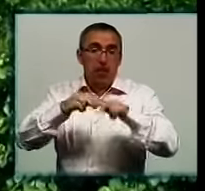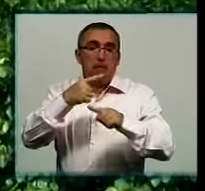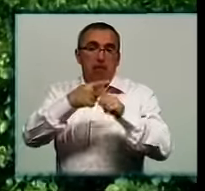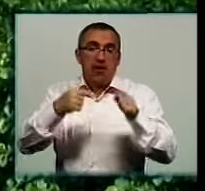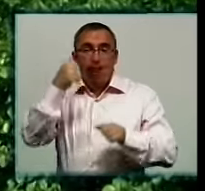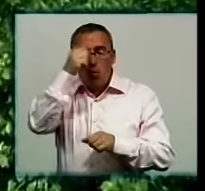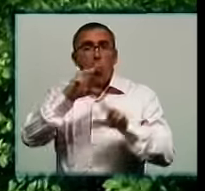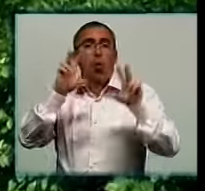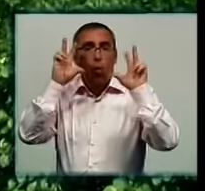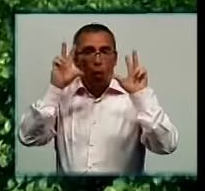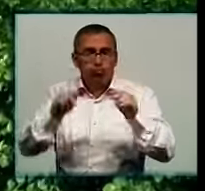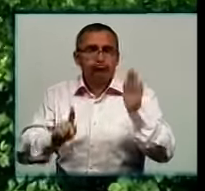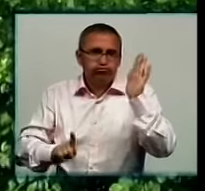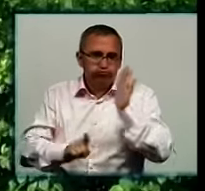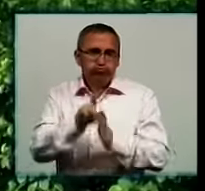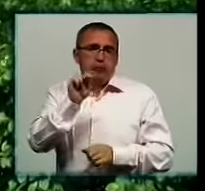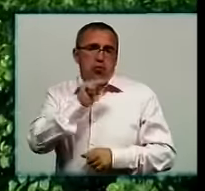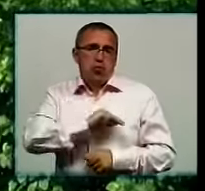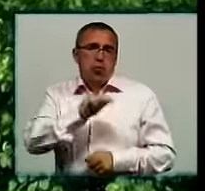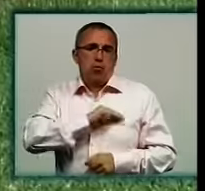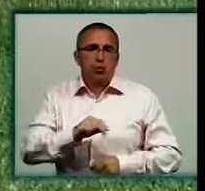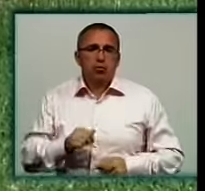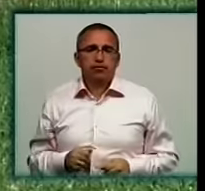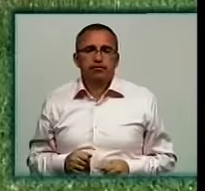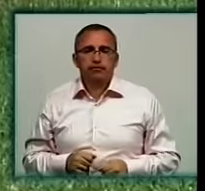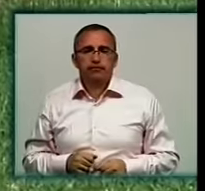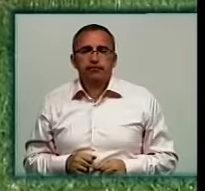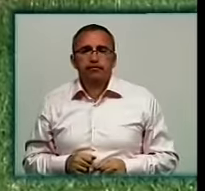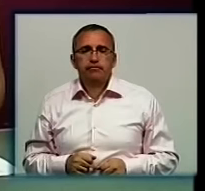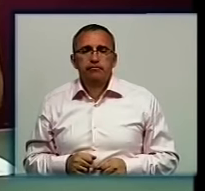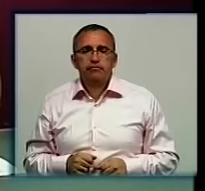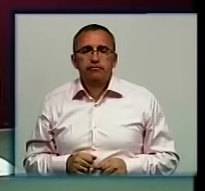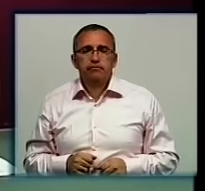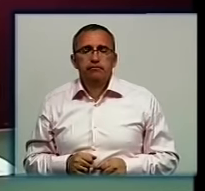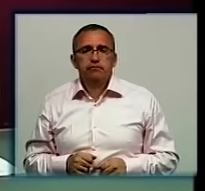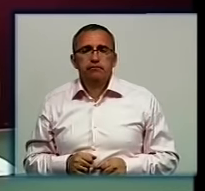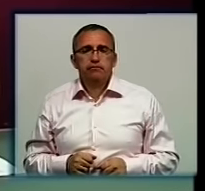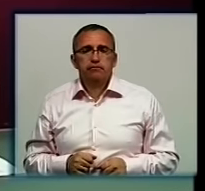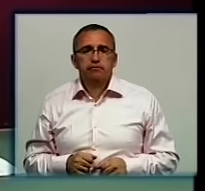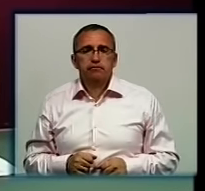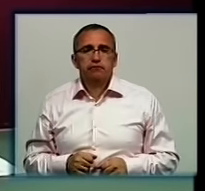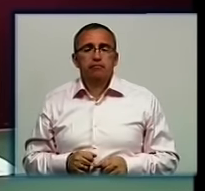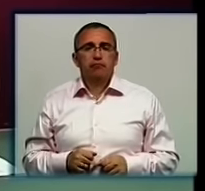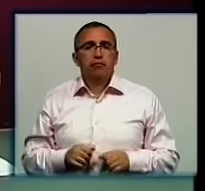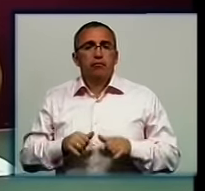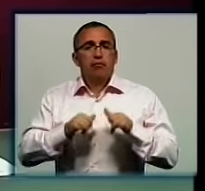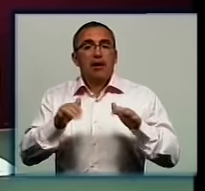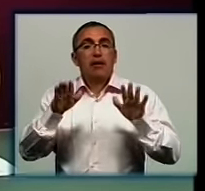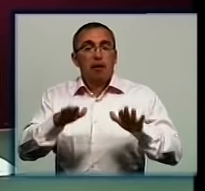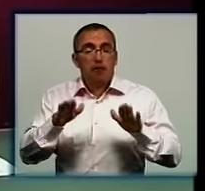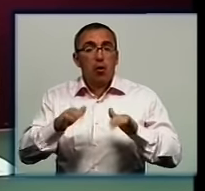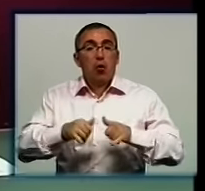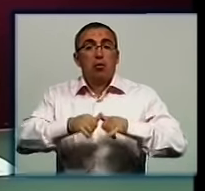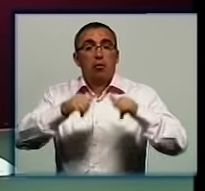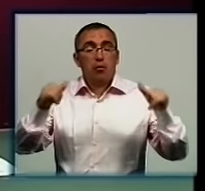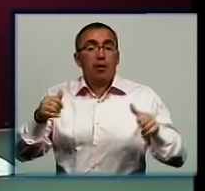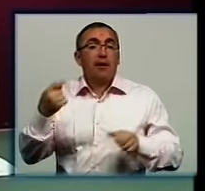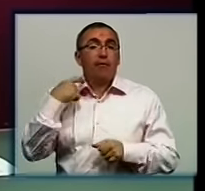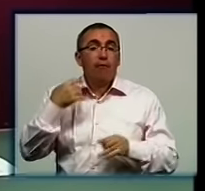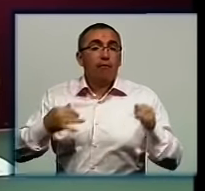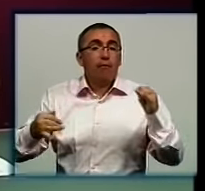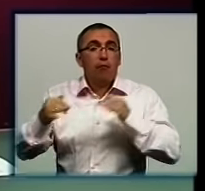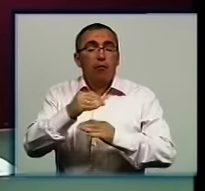і обіцяють запустити в роботу. Інна Примак, Ілля Зільонкін, «День за днем». Повноваження на місцях розширяться. В Кіровограді обговорили,